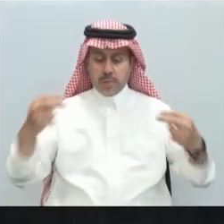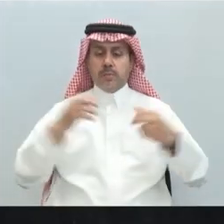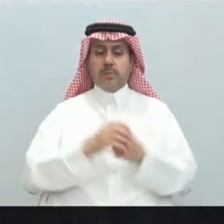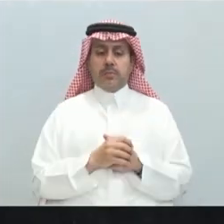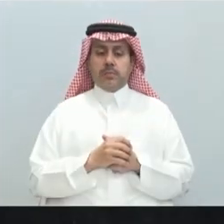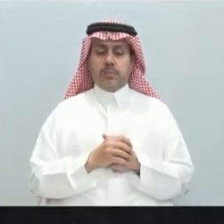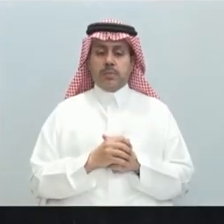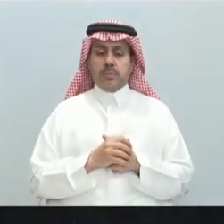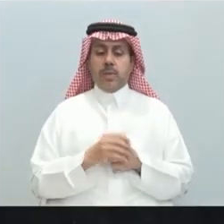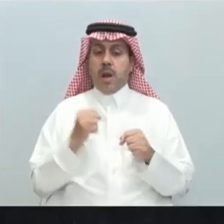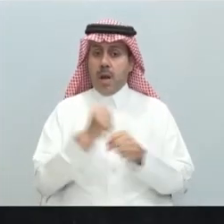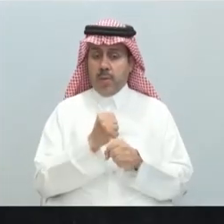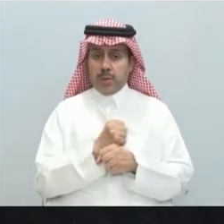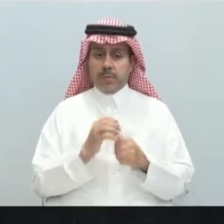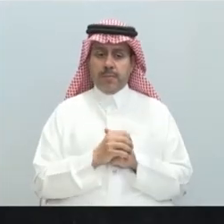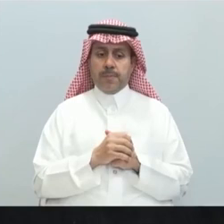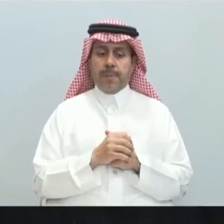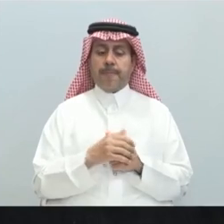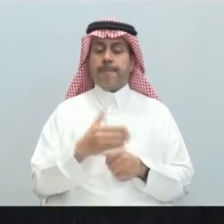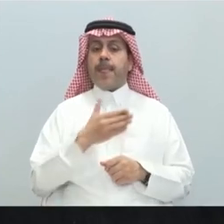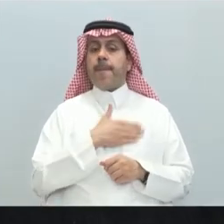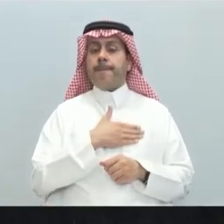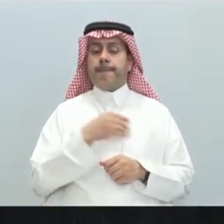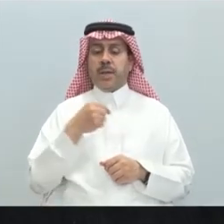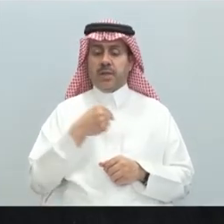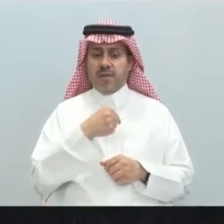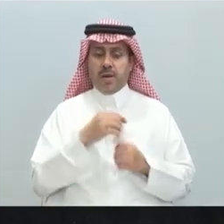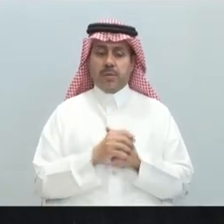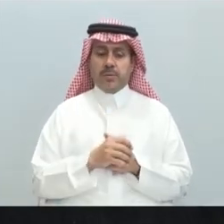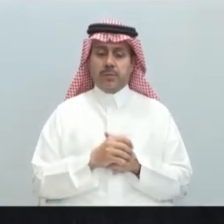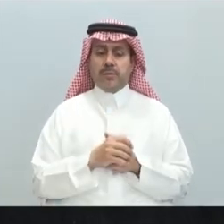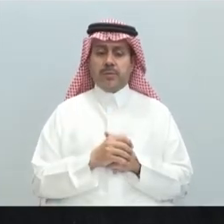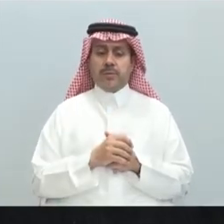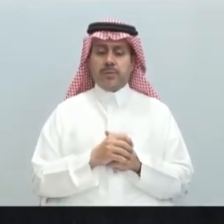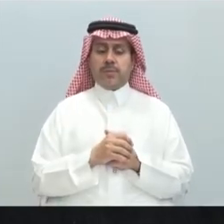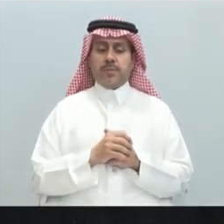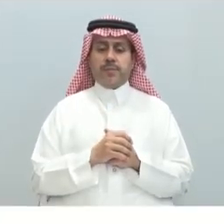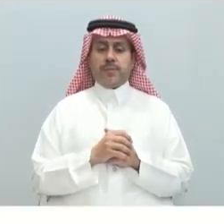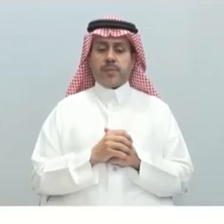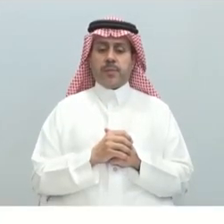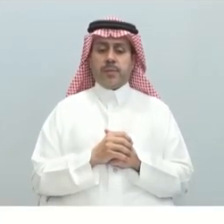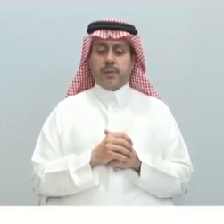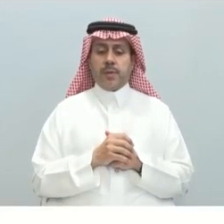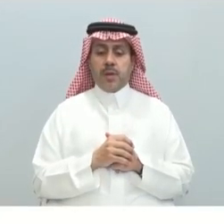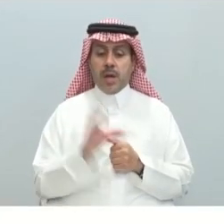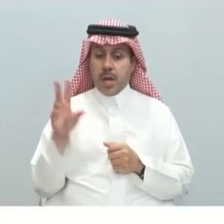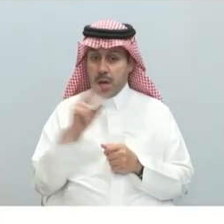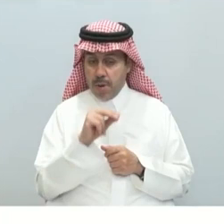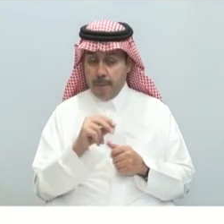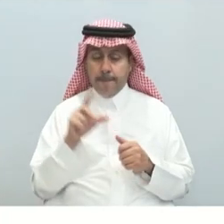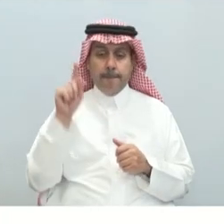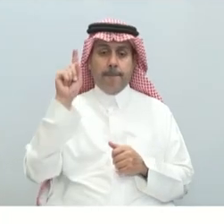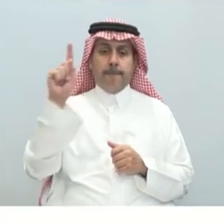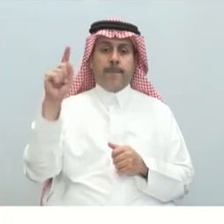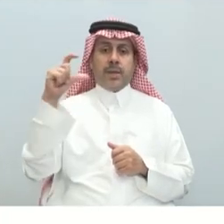في الاعمال او الباطن المتعلق بالقلب في قوله جل وعلا كما بداكم